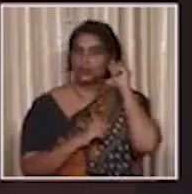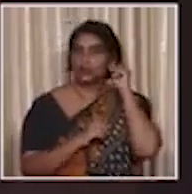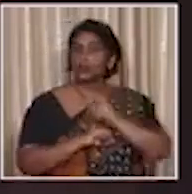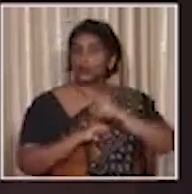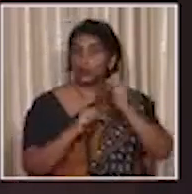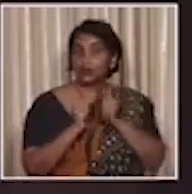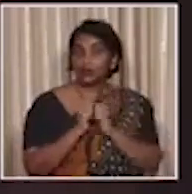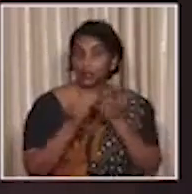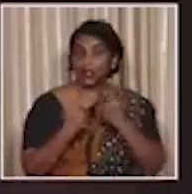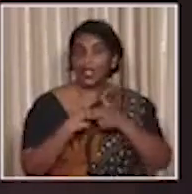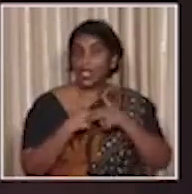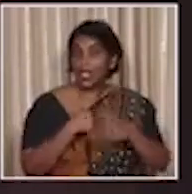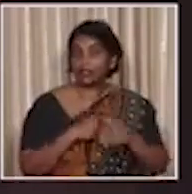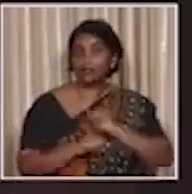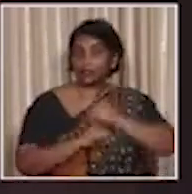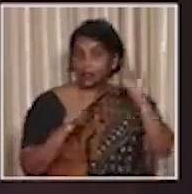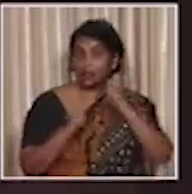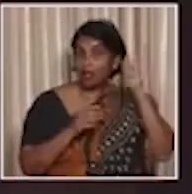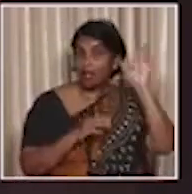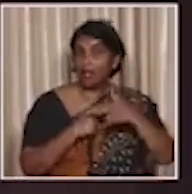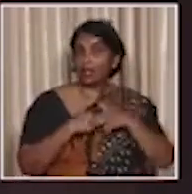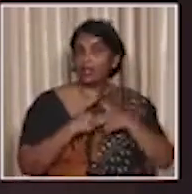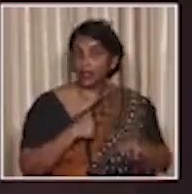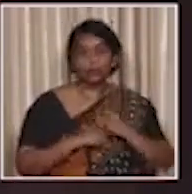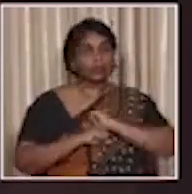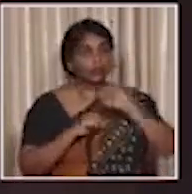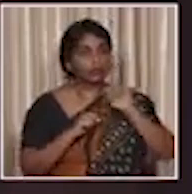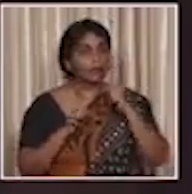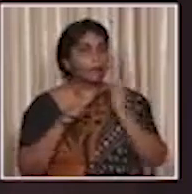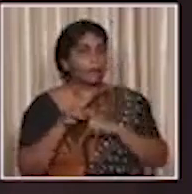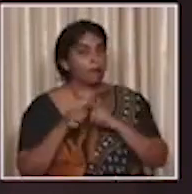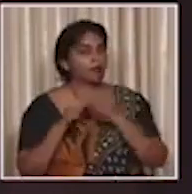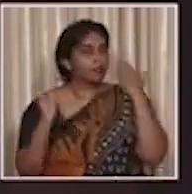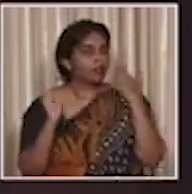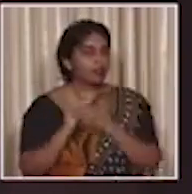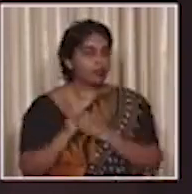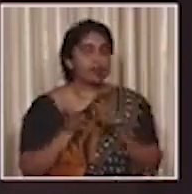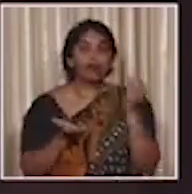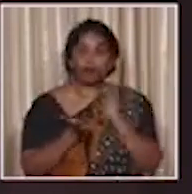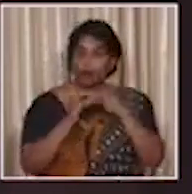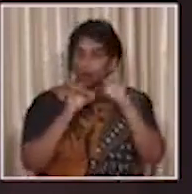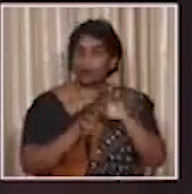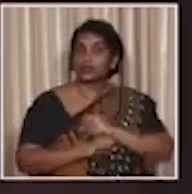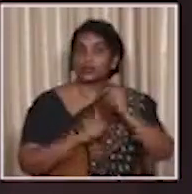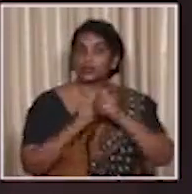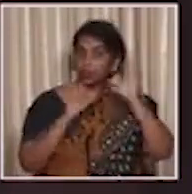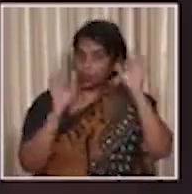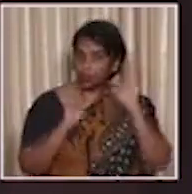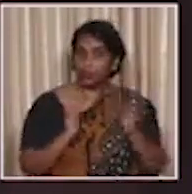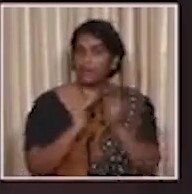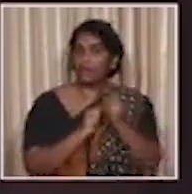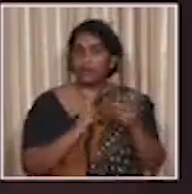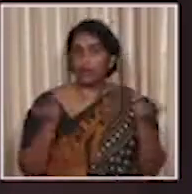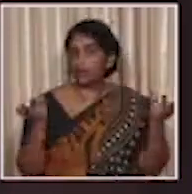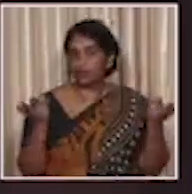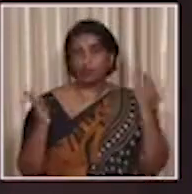අරගල ඇතිවෙච්ච හේතුව අරගලයක් ආපු හේතුව අරගලේ ප්‍රස්තුතේ මොකද්ද නැවත එවැනි අරගලයක් නොවෙන්නේ නම් කළ යුත්තේ